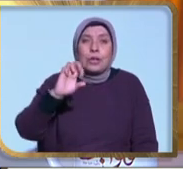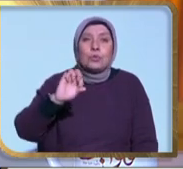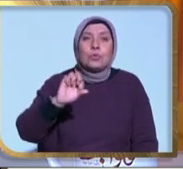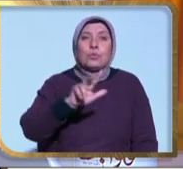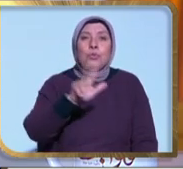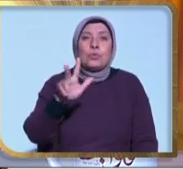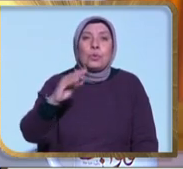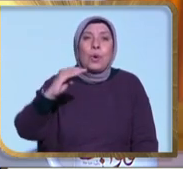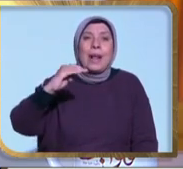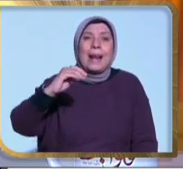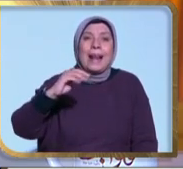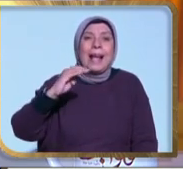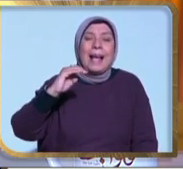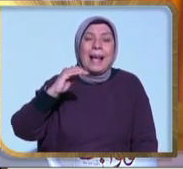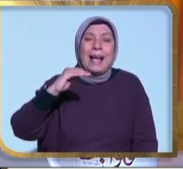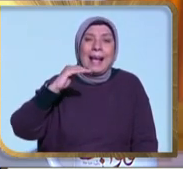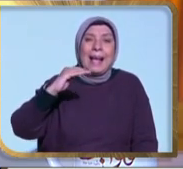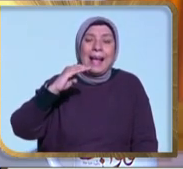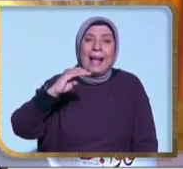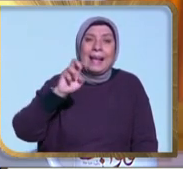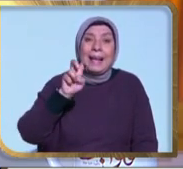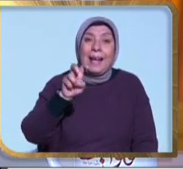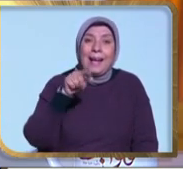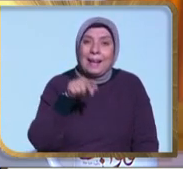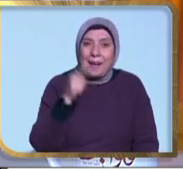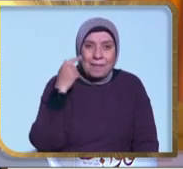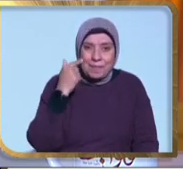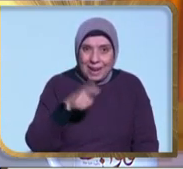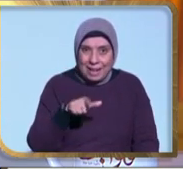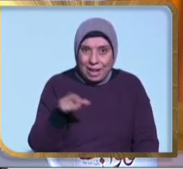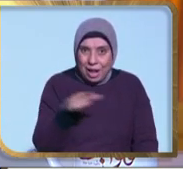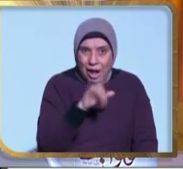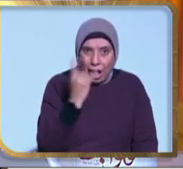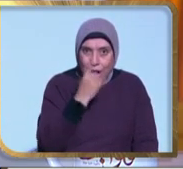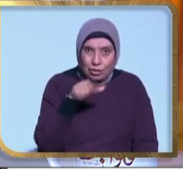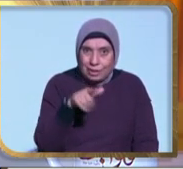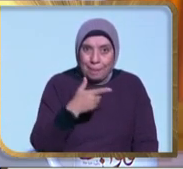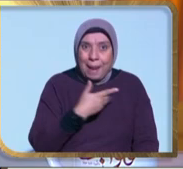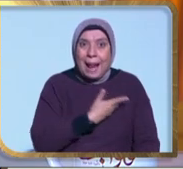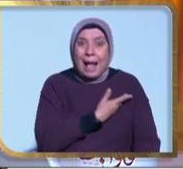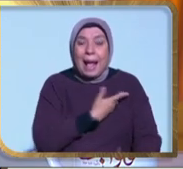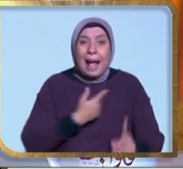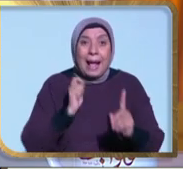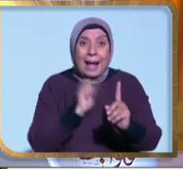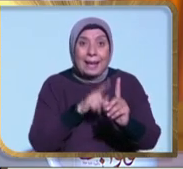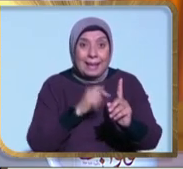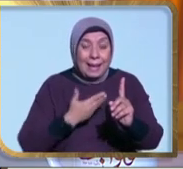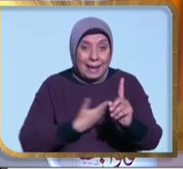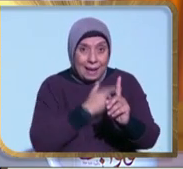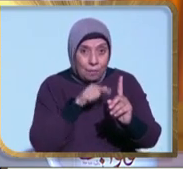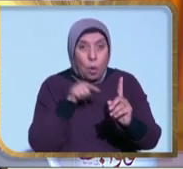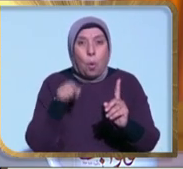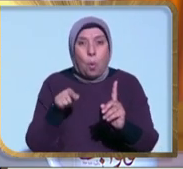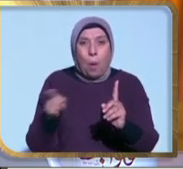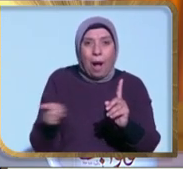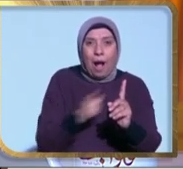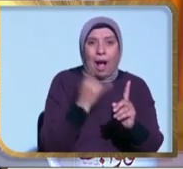بعد كده ربنا سبحانه وتعالى سيدنا موسى في صبيحه اللي هو يوم